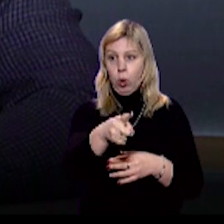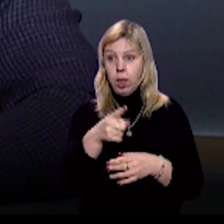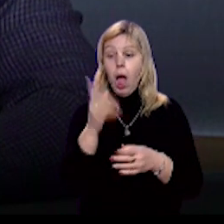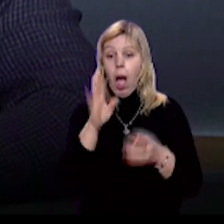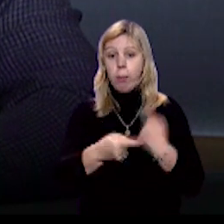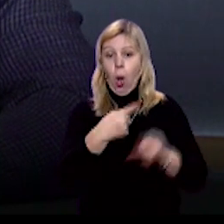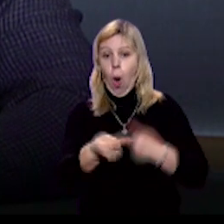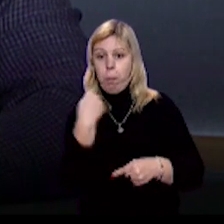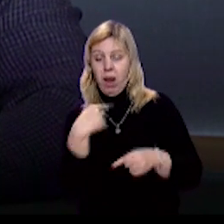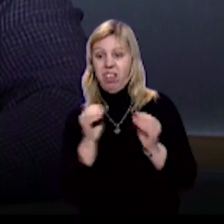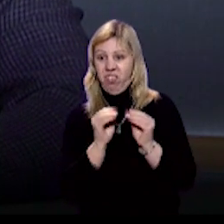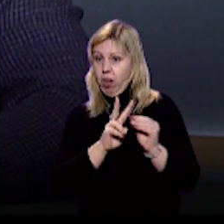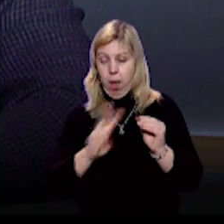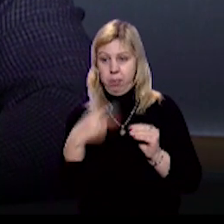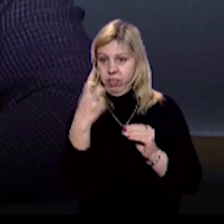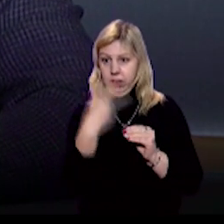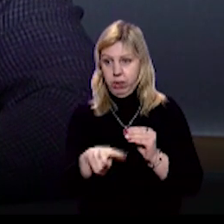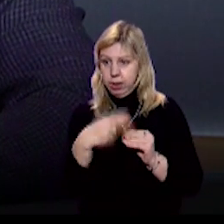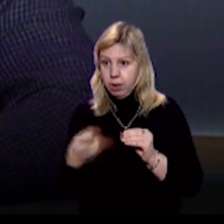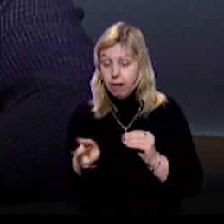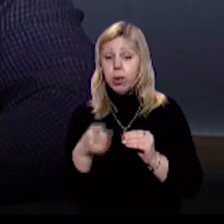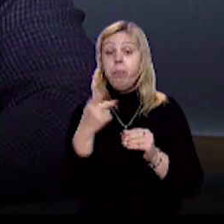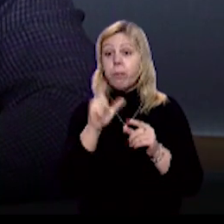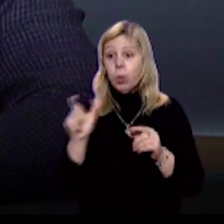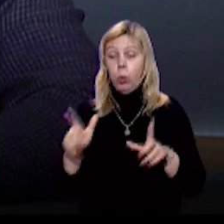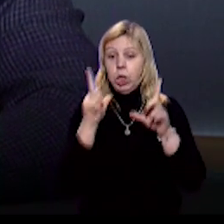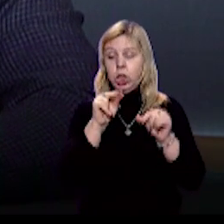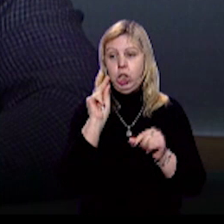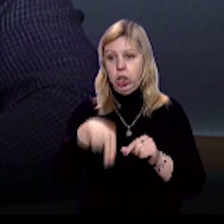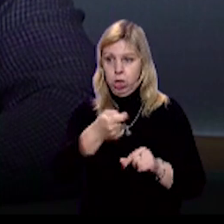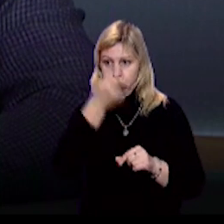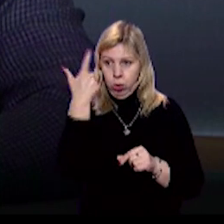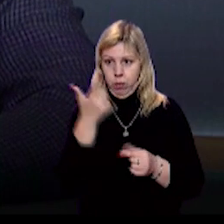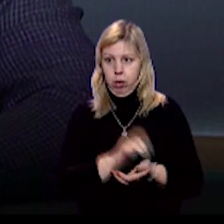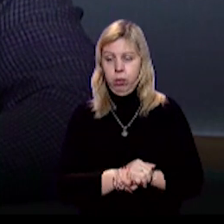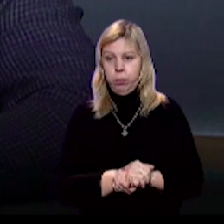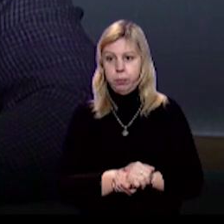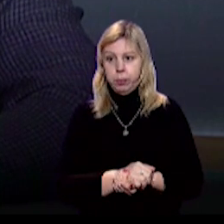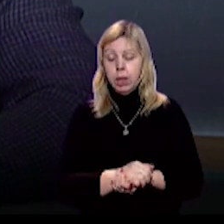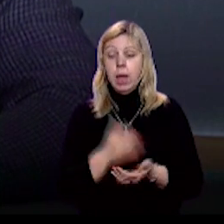потім назад так само треба оплатити. Тому люди їдуть через Словакію.